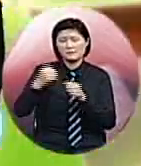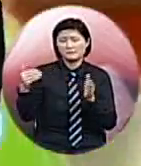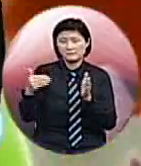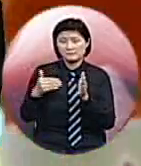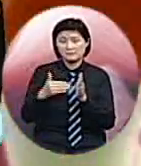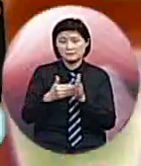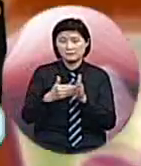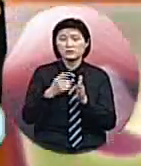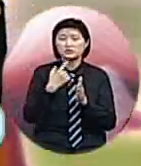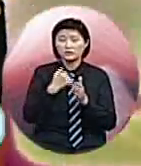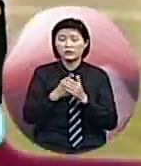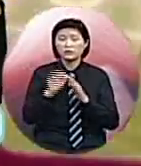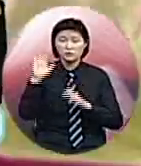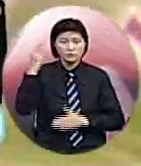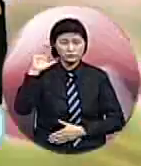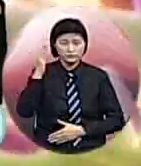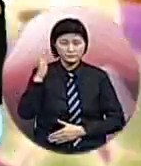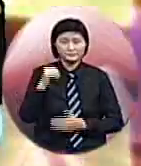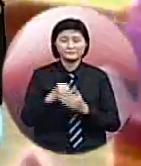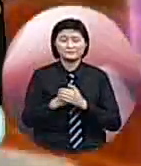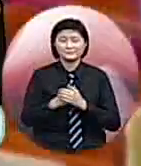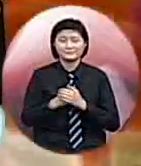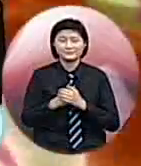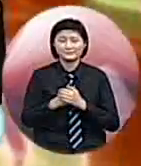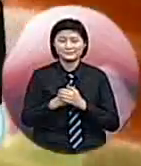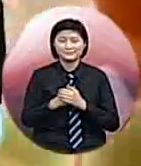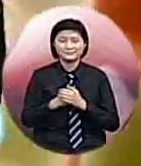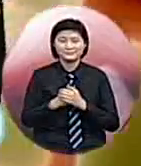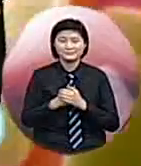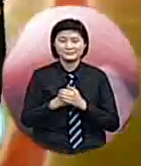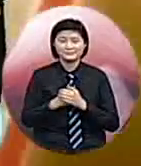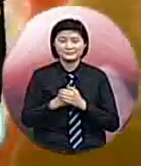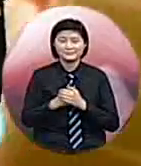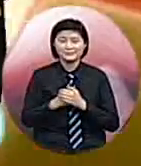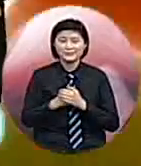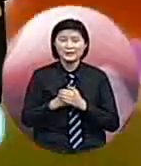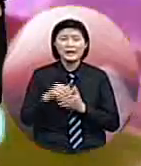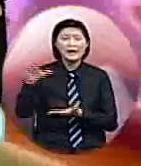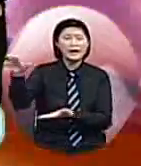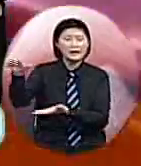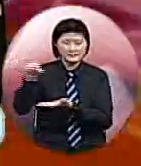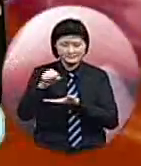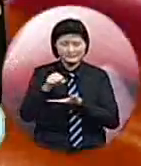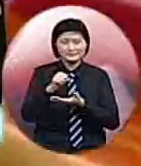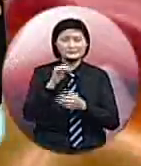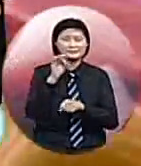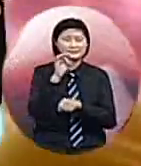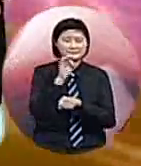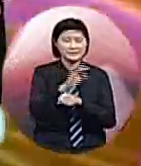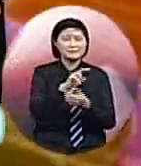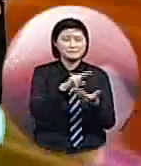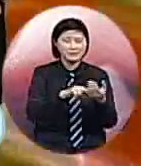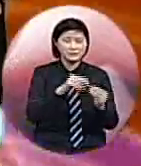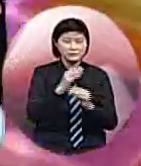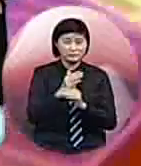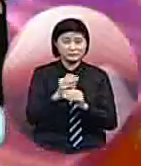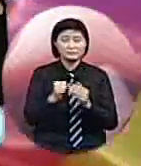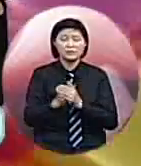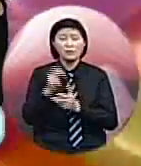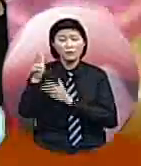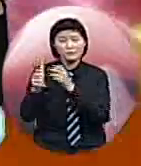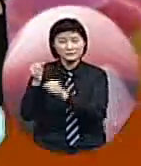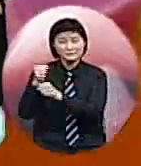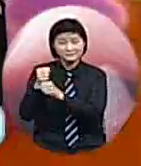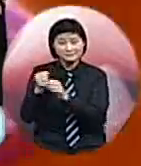예. 근데 요걸로는 이제 그 바다다 풀고 그래요. 아, 바다다가? 예. 야, 공장에서 만든가요, 그거?